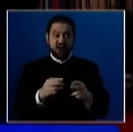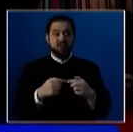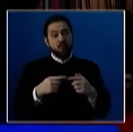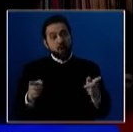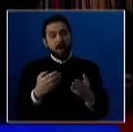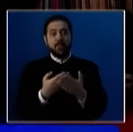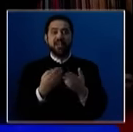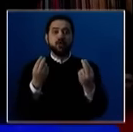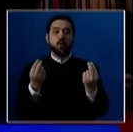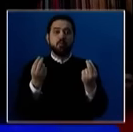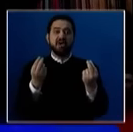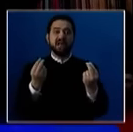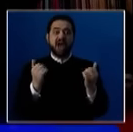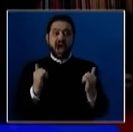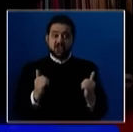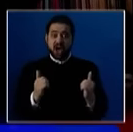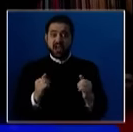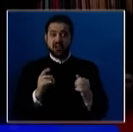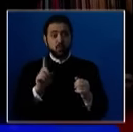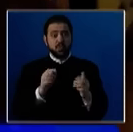această situație, nu-i bună competiția?